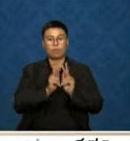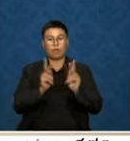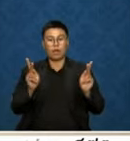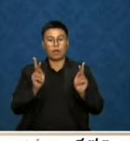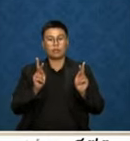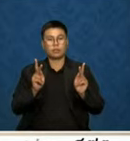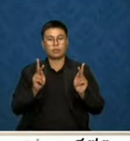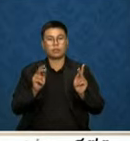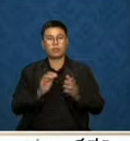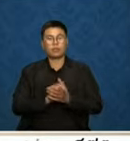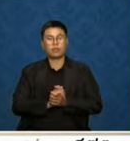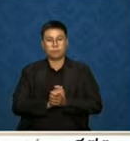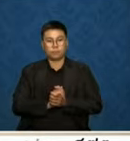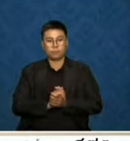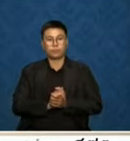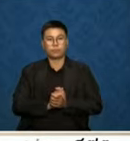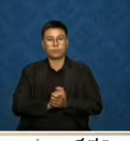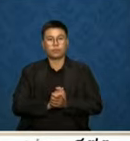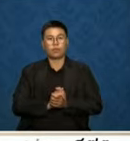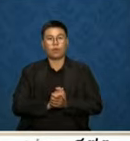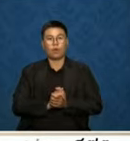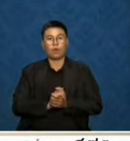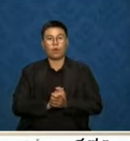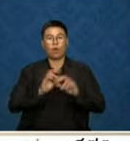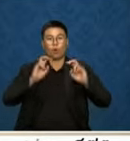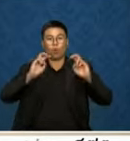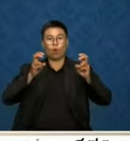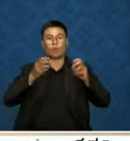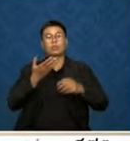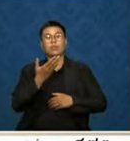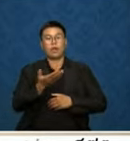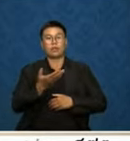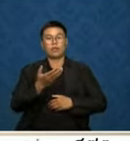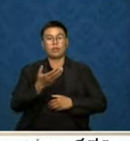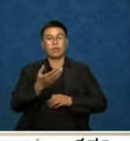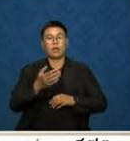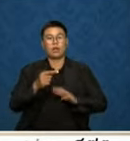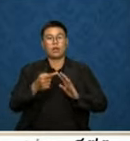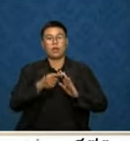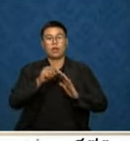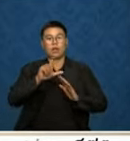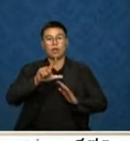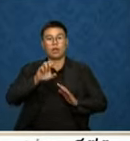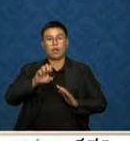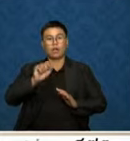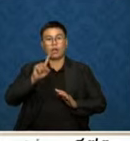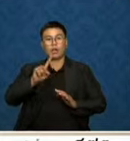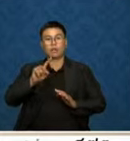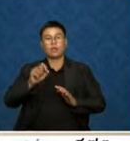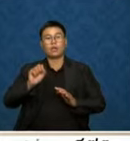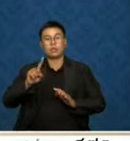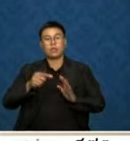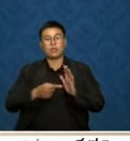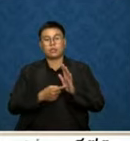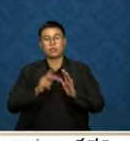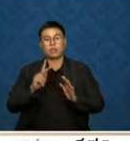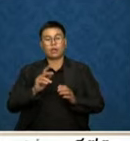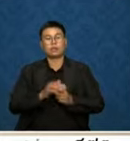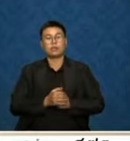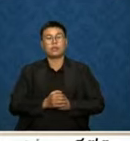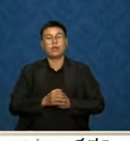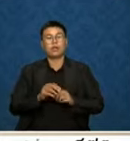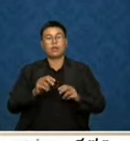ามัญส่วนยติของท่านเลิศศักดิ์เนี่ยเป็น3แนวทางเลยครับทั้งตั้ง